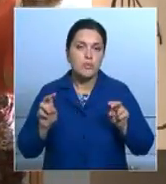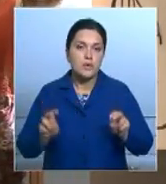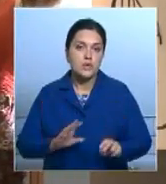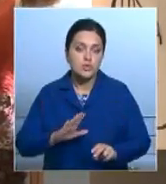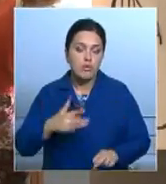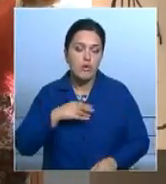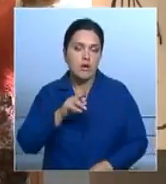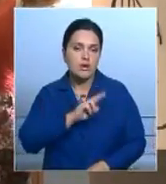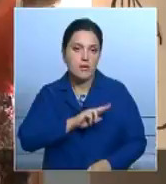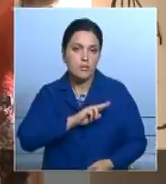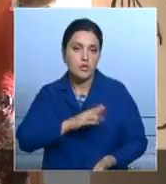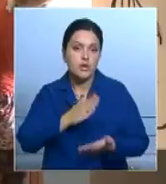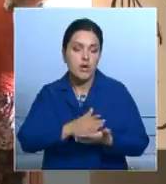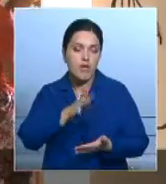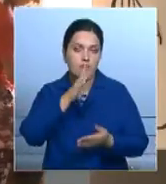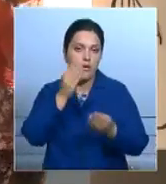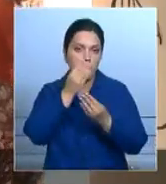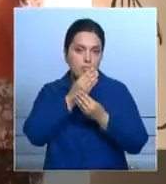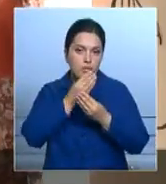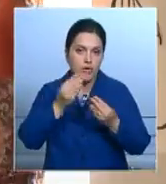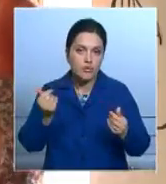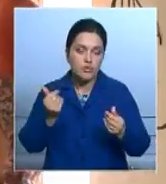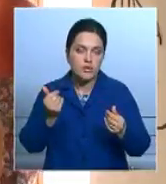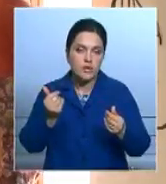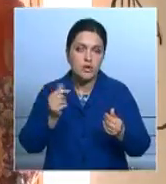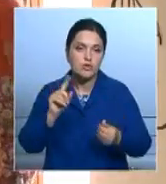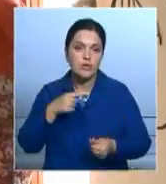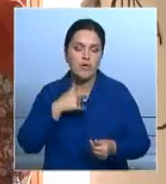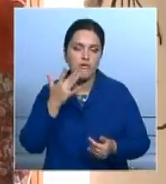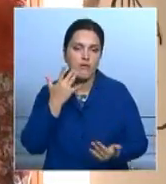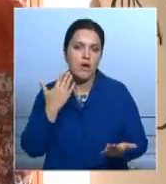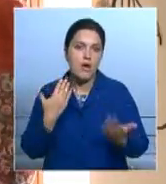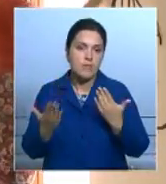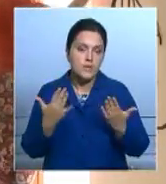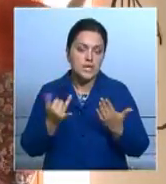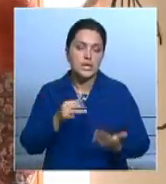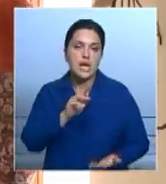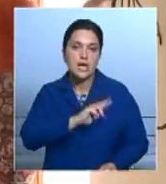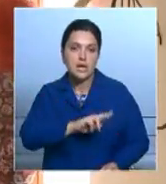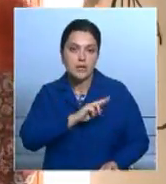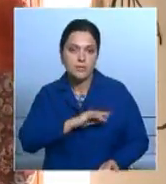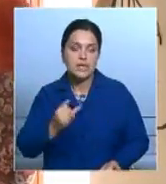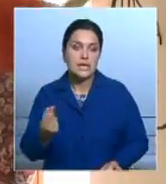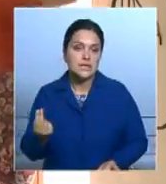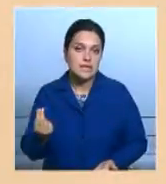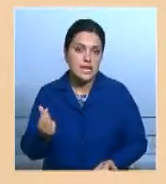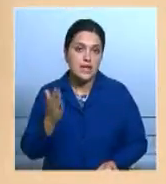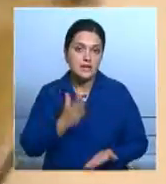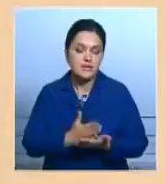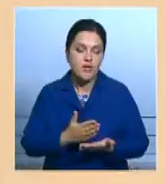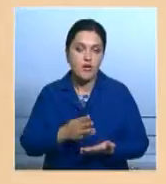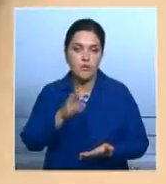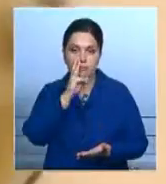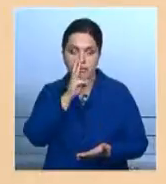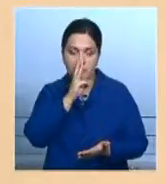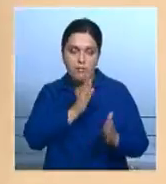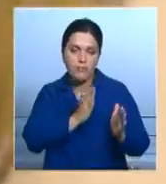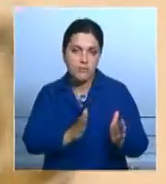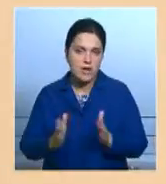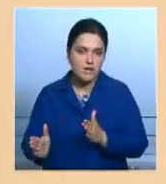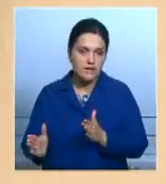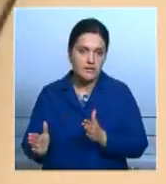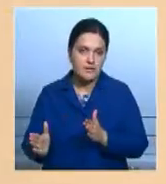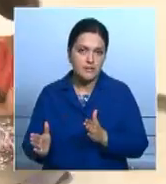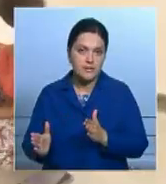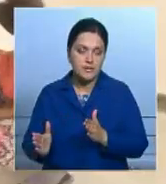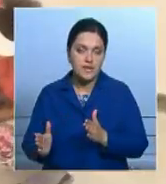работаю. Время проходит здесь, то, что и общение, и работа. И деньги платят, зарплату платят.